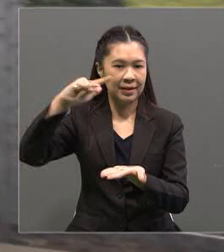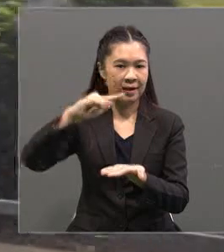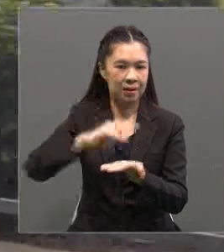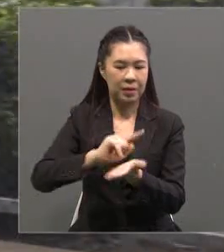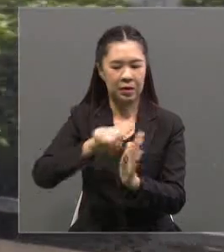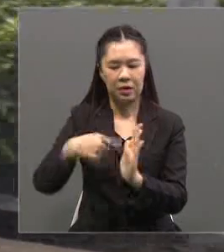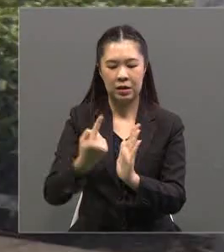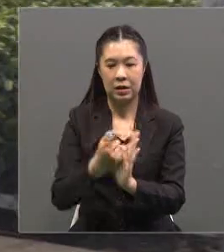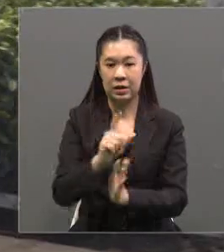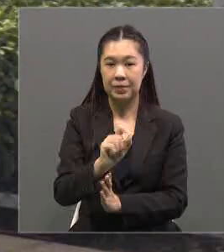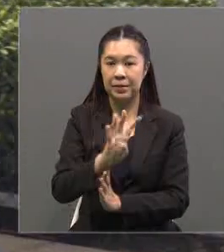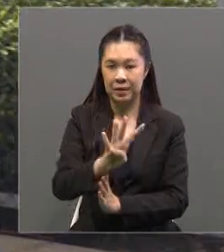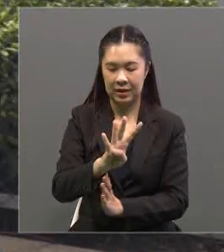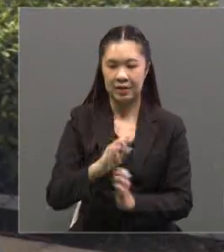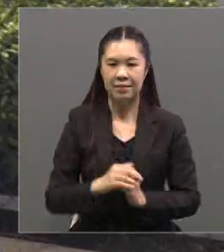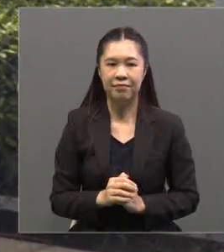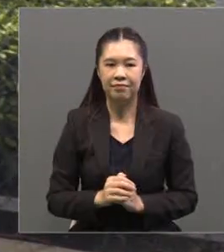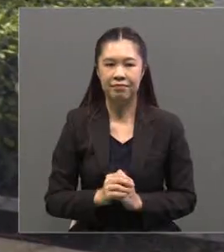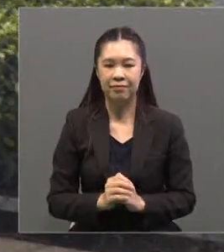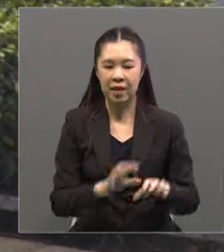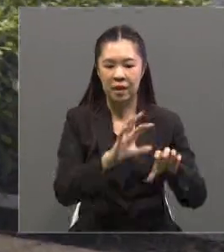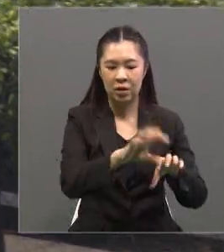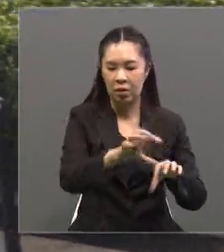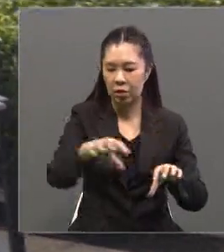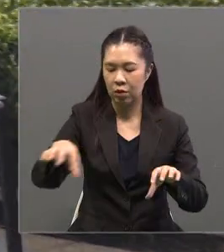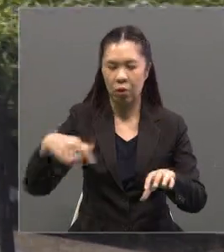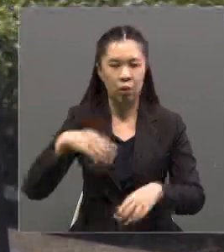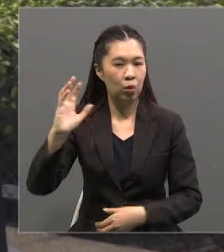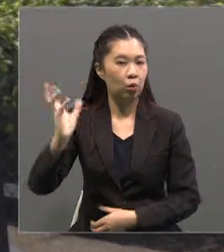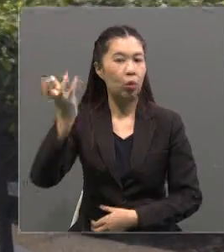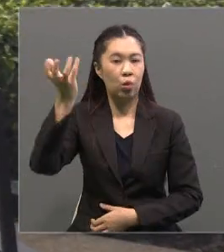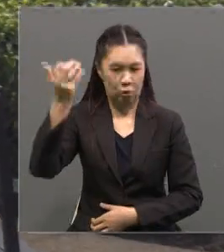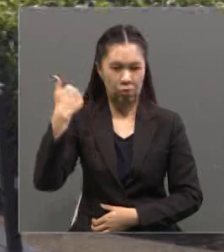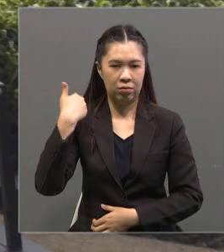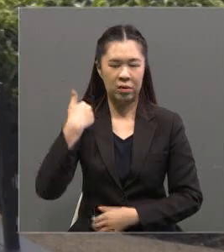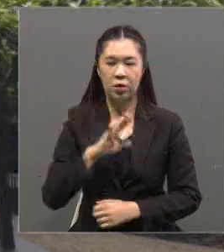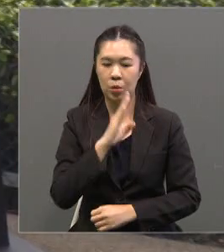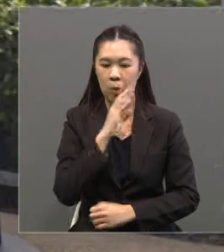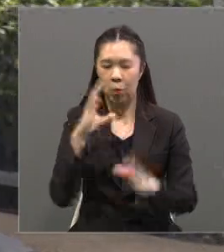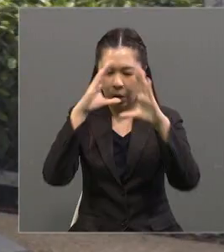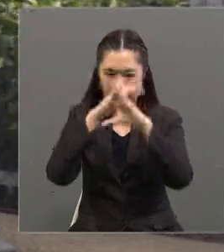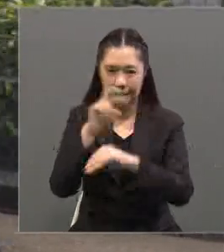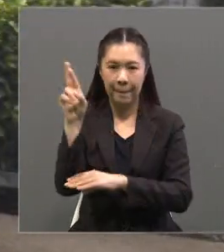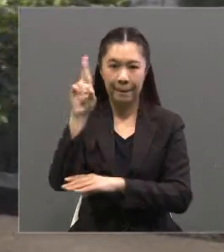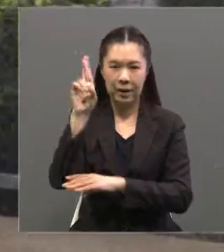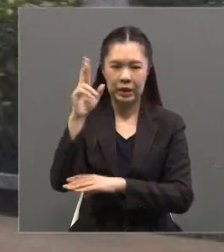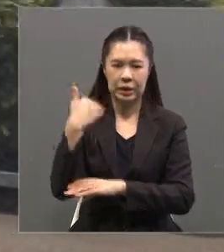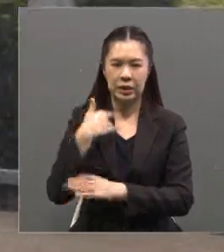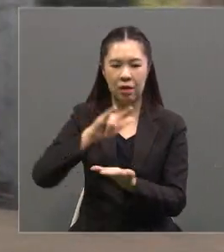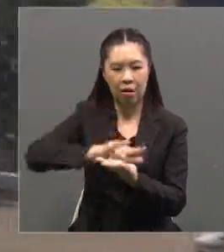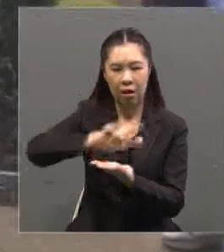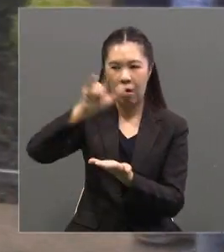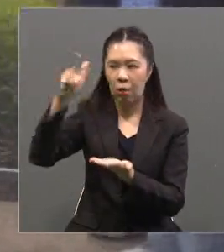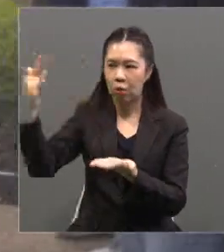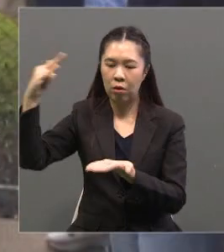ลอด24ชั่วโมงเพราะว่าหลายๆพื้นที่หลายๆสนามบินทั่วโลกเหมือนกันเขาจะมีนะหลังเที่ยงคืนห้ามเครื่องบินขึ้นลงจนกว่าจะ